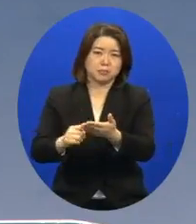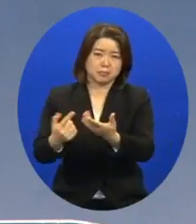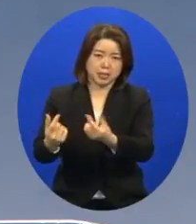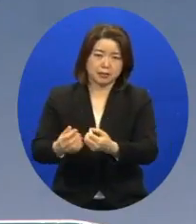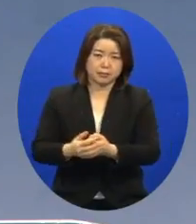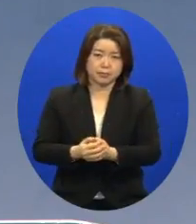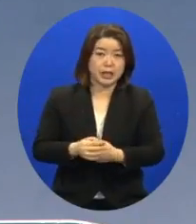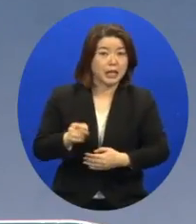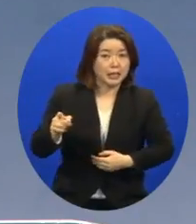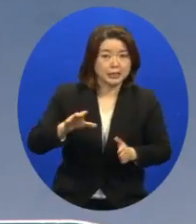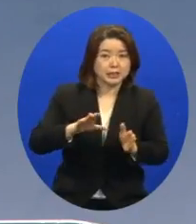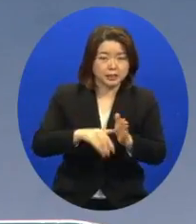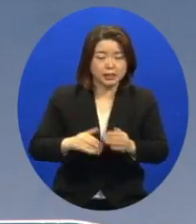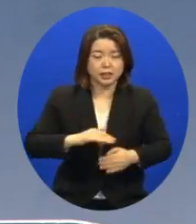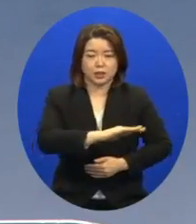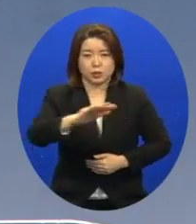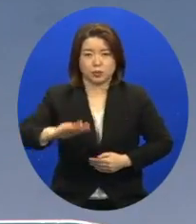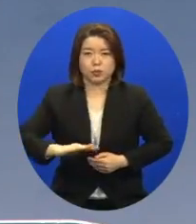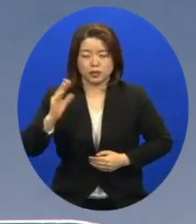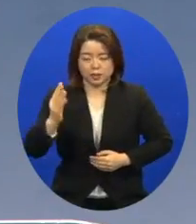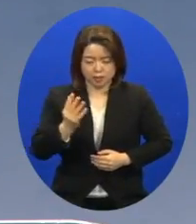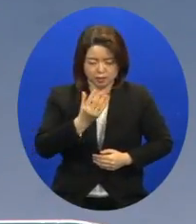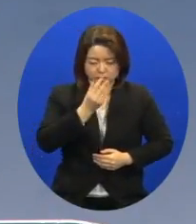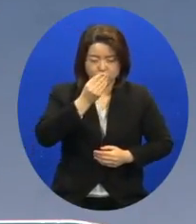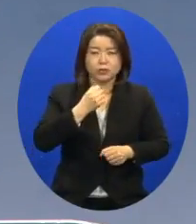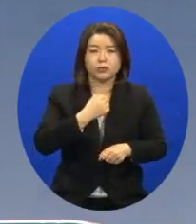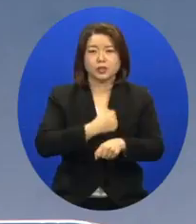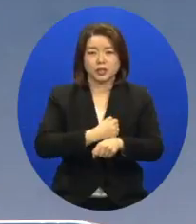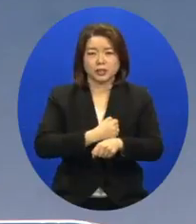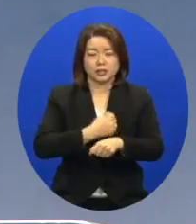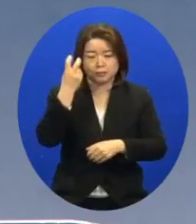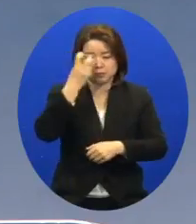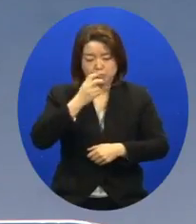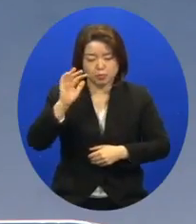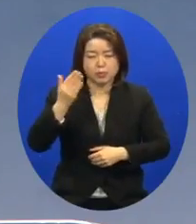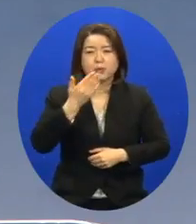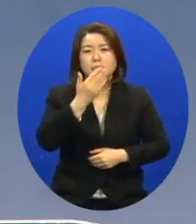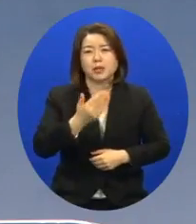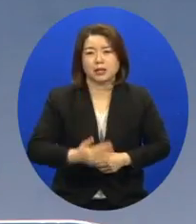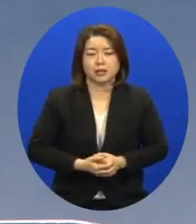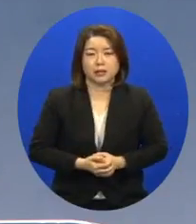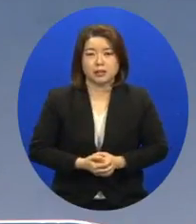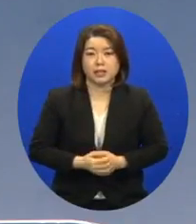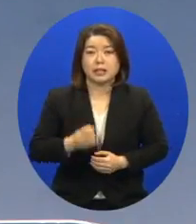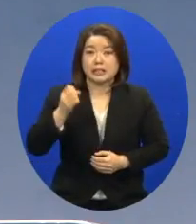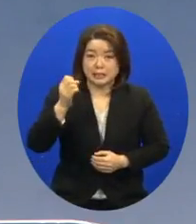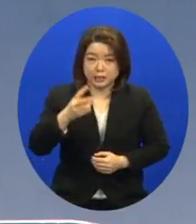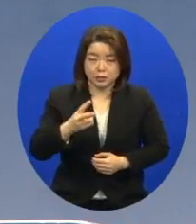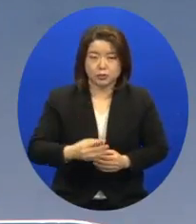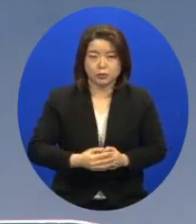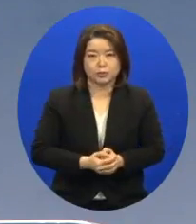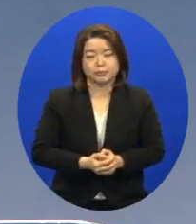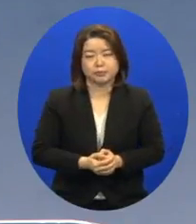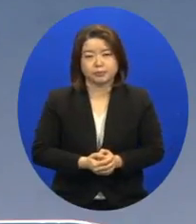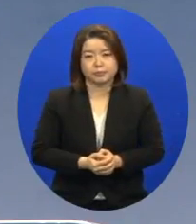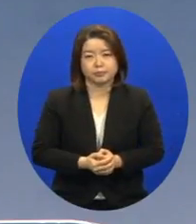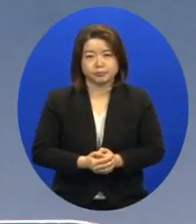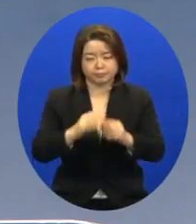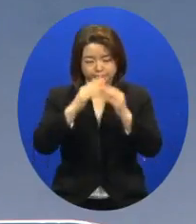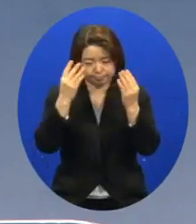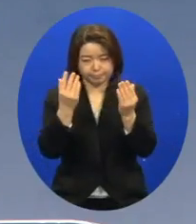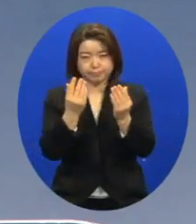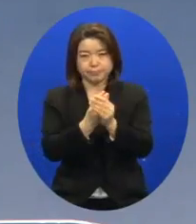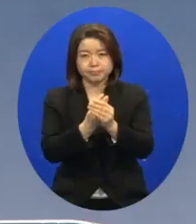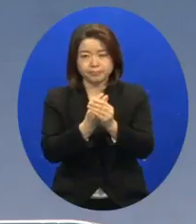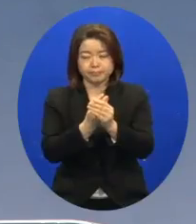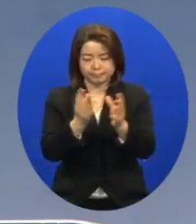그때 우리가 거룩하게 지켜지게 됩니다 그리고 완전한